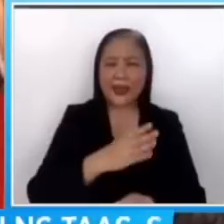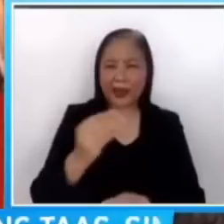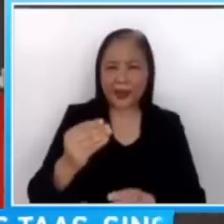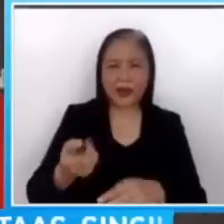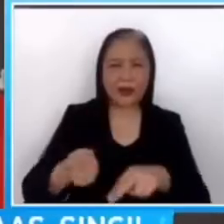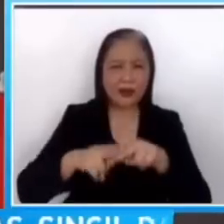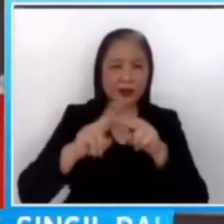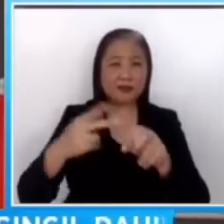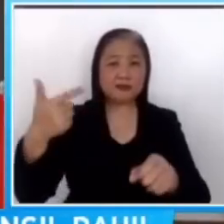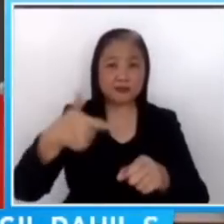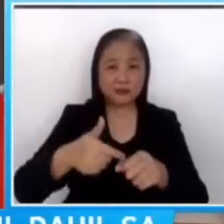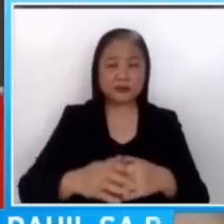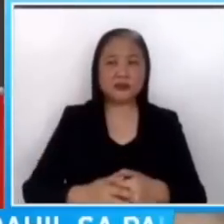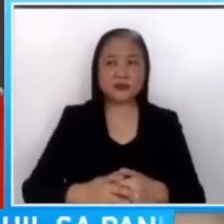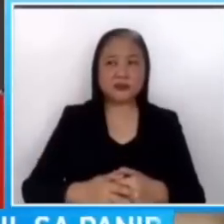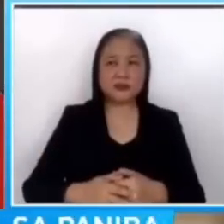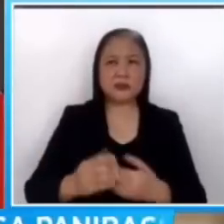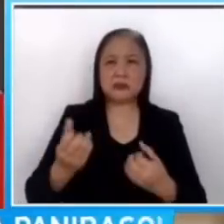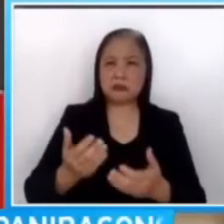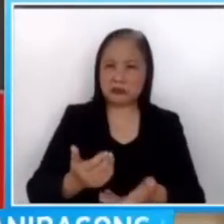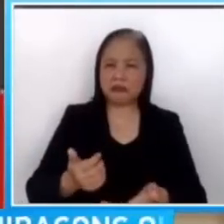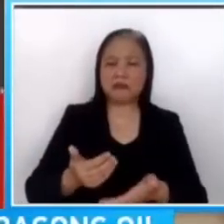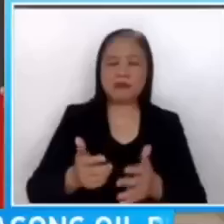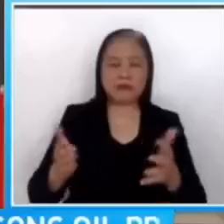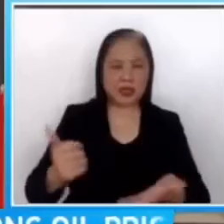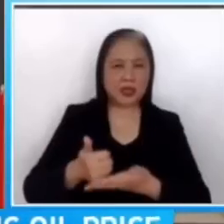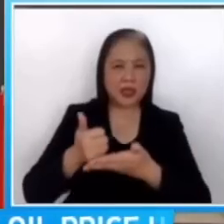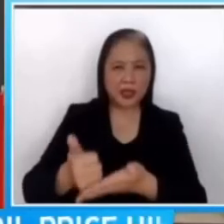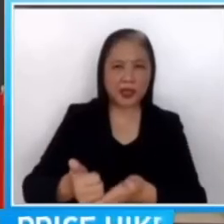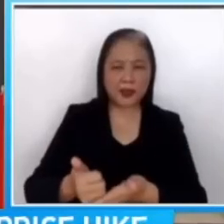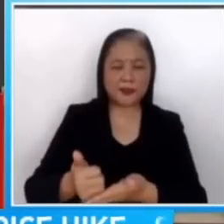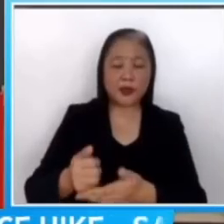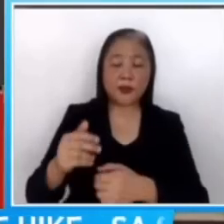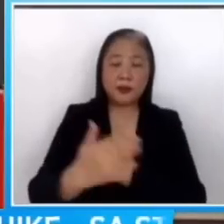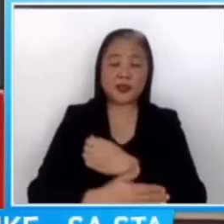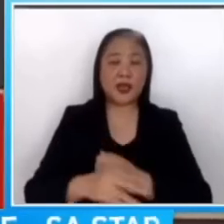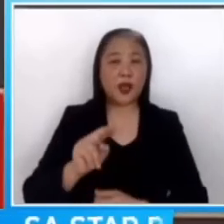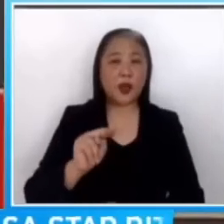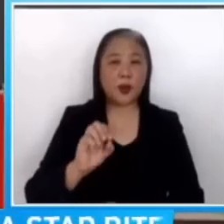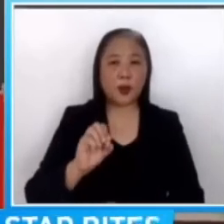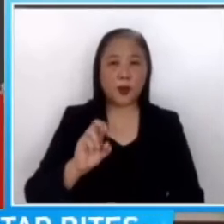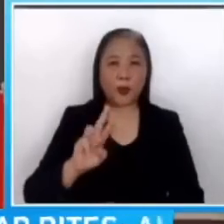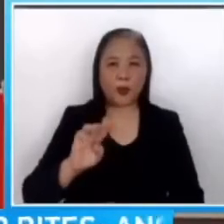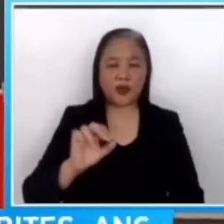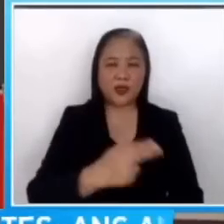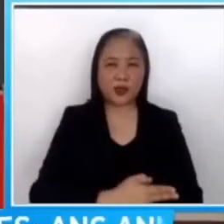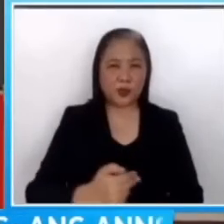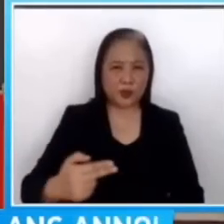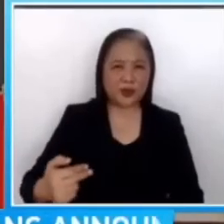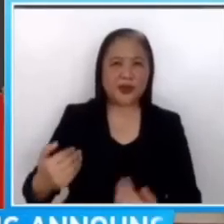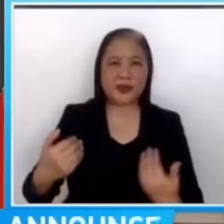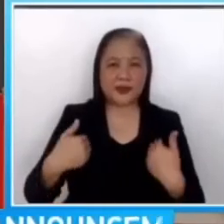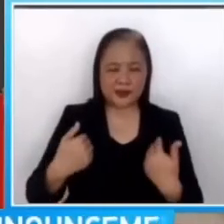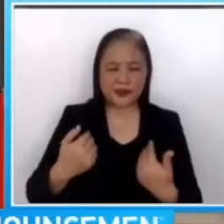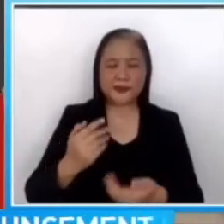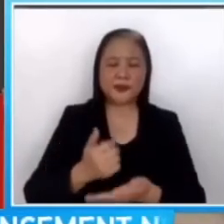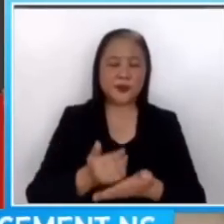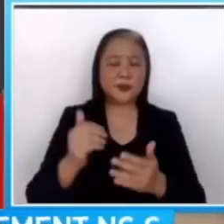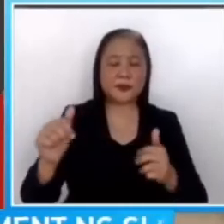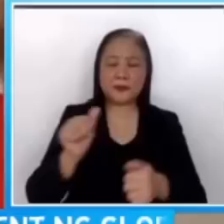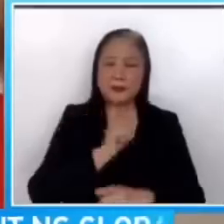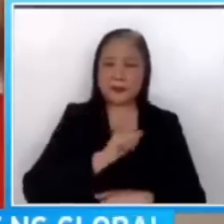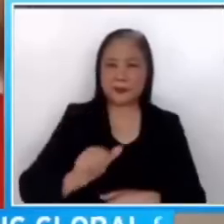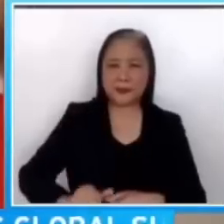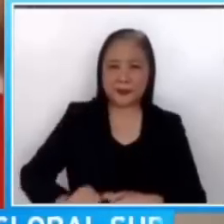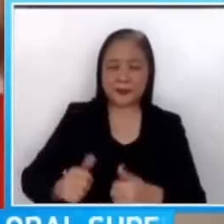ang ipinangakong investment ng bansang Norway sa Pilipinas. Kabilang ito sa napag-usapan sa courtesy call ni Norwegian Ambassador Bjorn